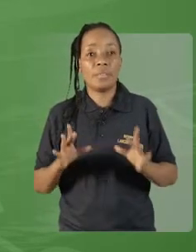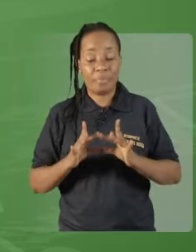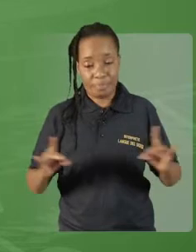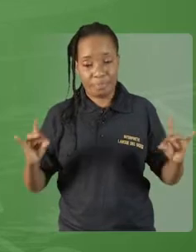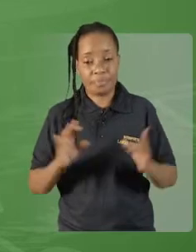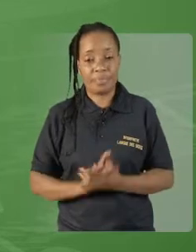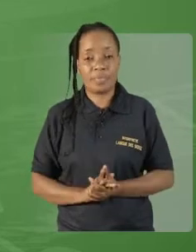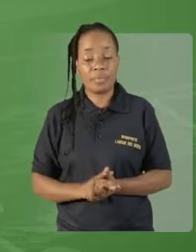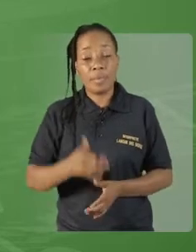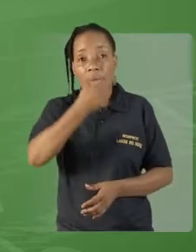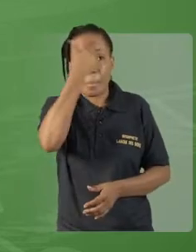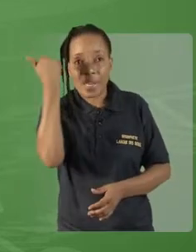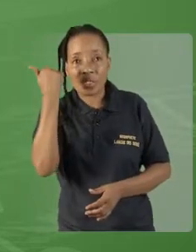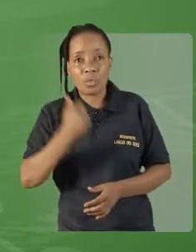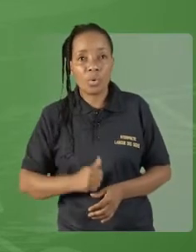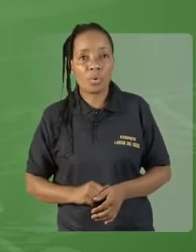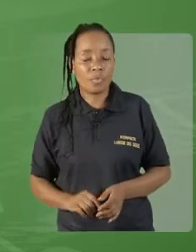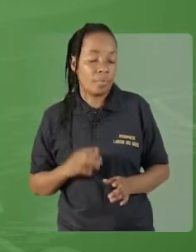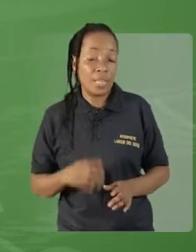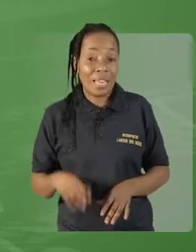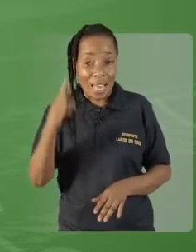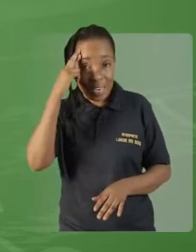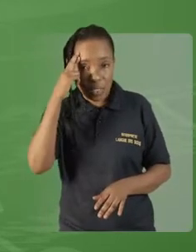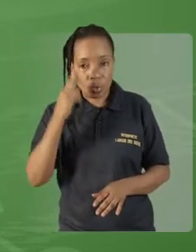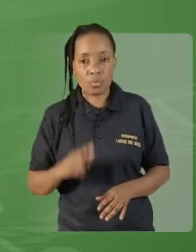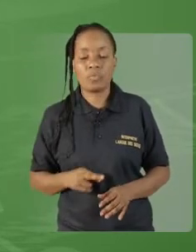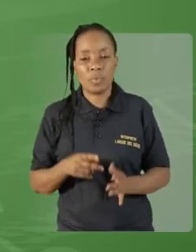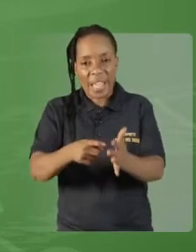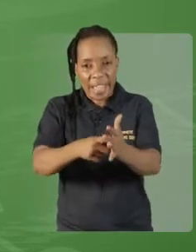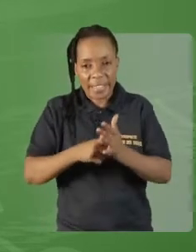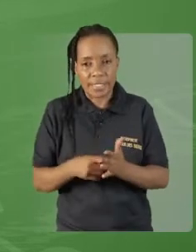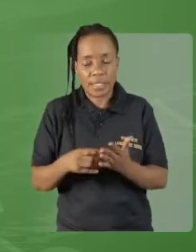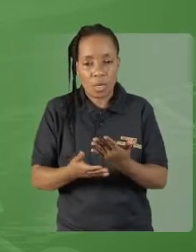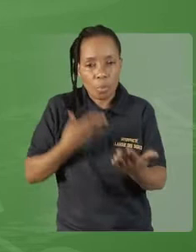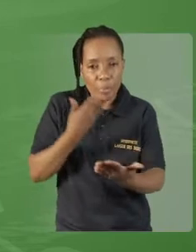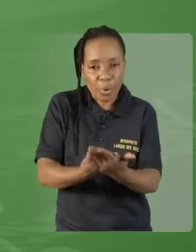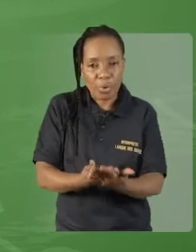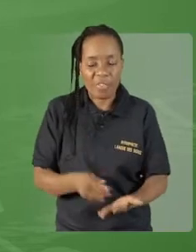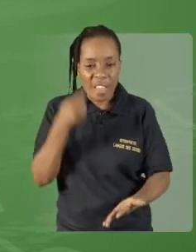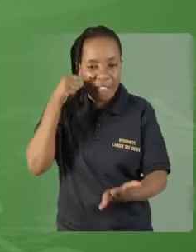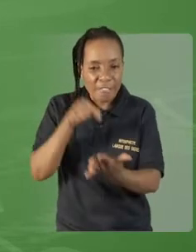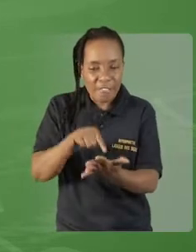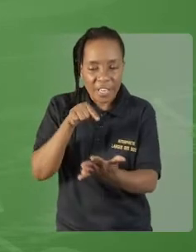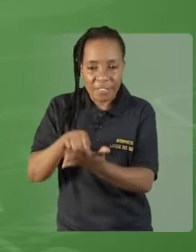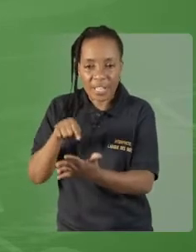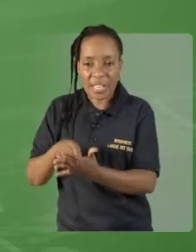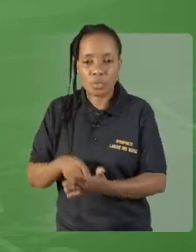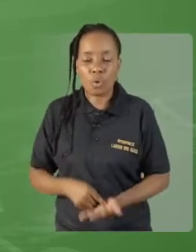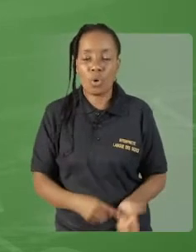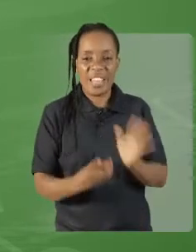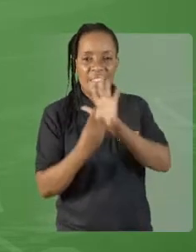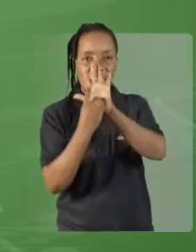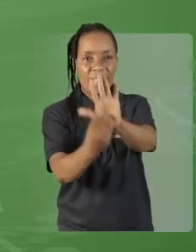mythe, car elle exige des preuves, des vérifications par le biais